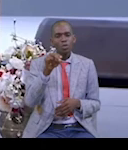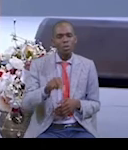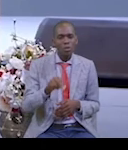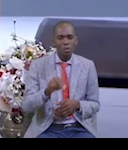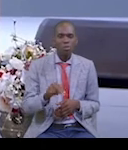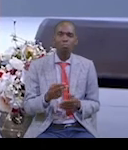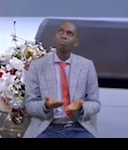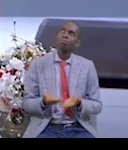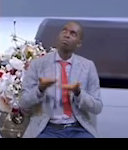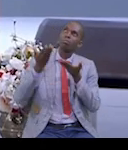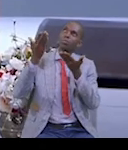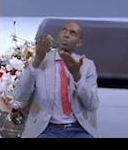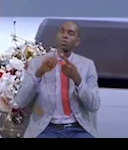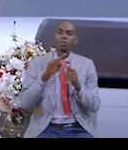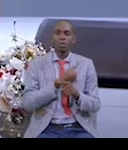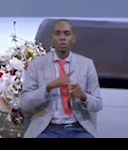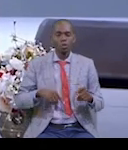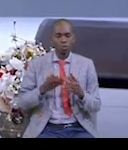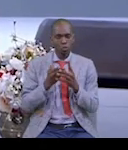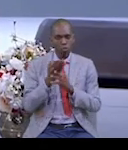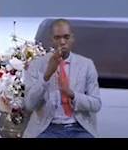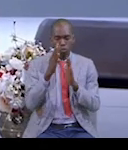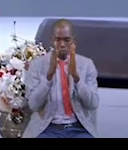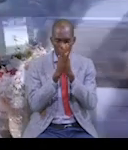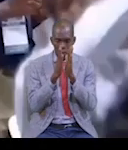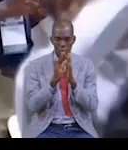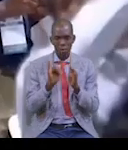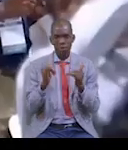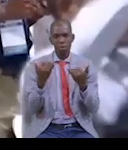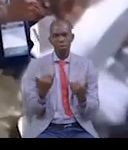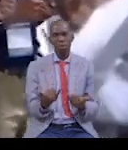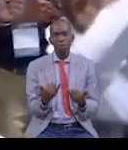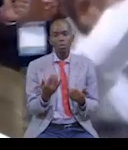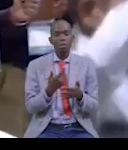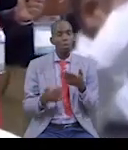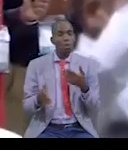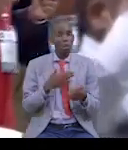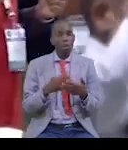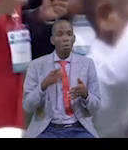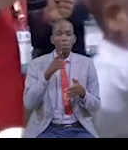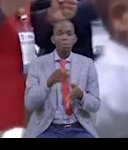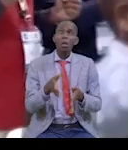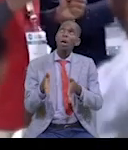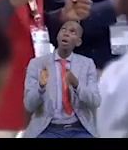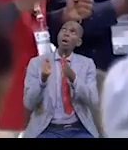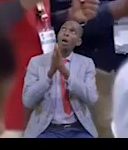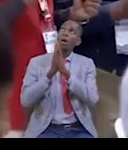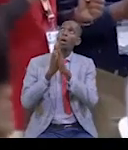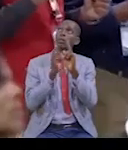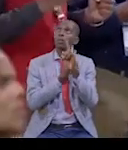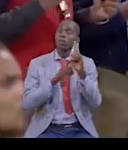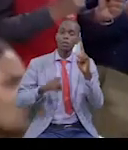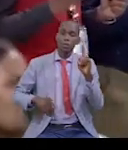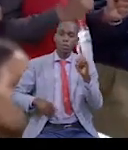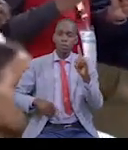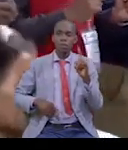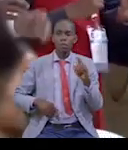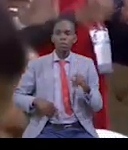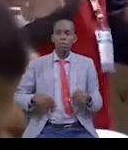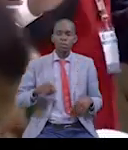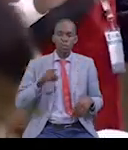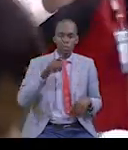అవసరత ఏంటో దాన్ని ప్రార్థనలో ప్రభు ముందు తీసుకురండి. Whatever you ask the Lord. మీరు ఏమైతే ప్రభుని అడుగుతారో. You and I